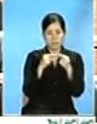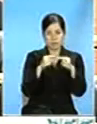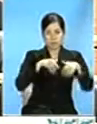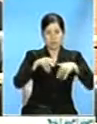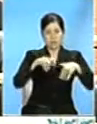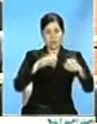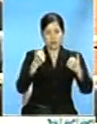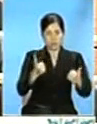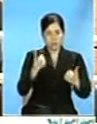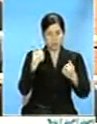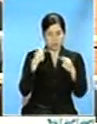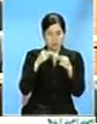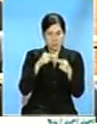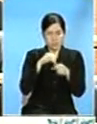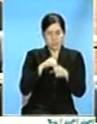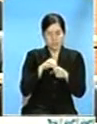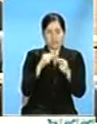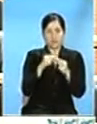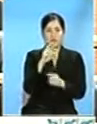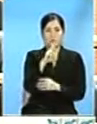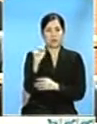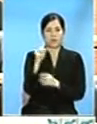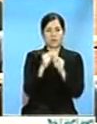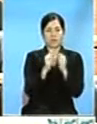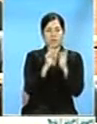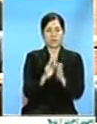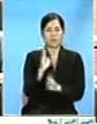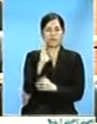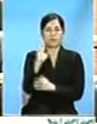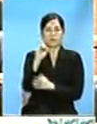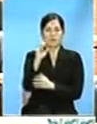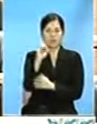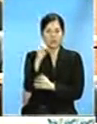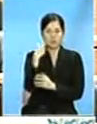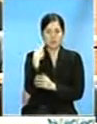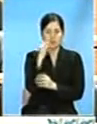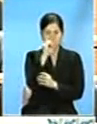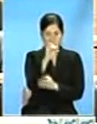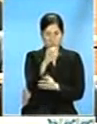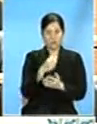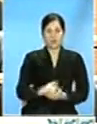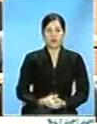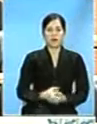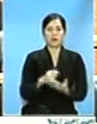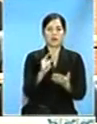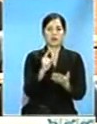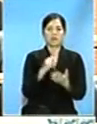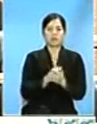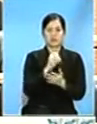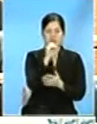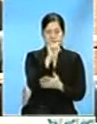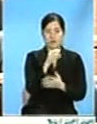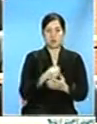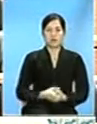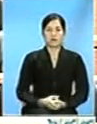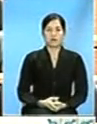นี้อยู่ในสภานะครับ650ท่านมีการกล่าวบอกว่านะครับบอกว่าอย่างนี้นะครับ